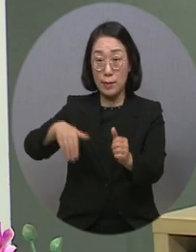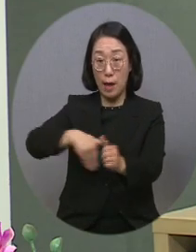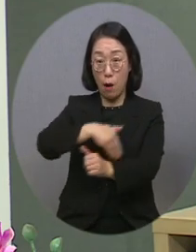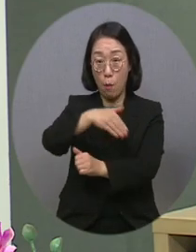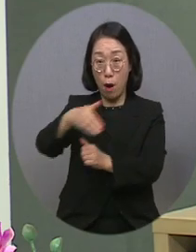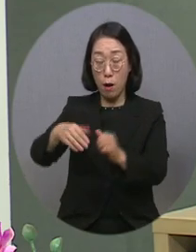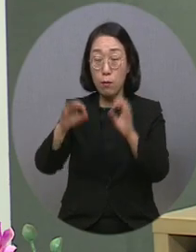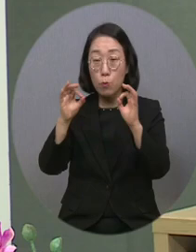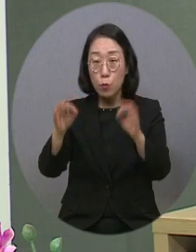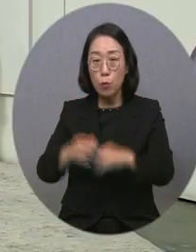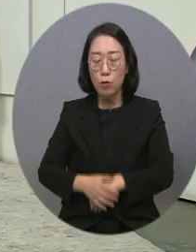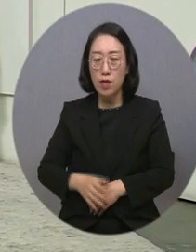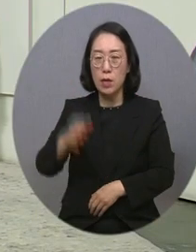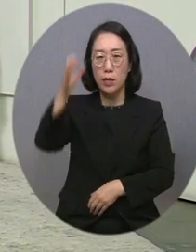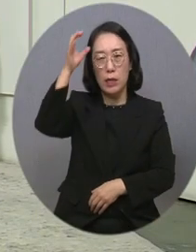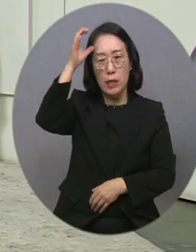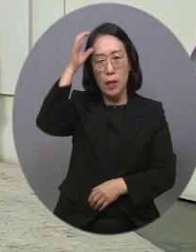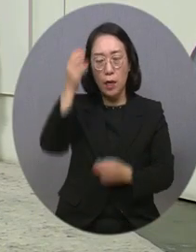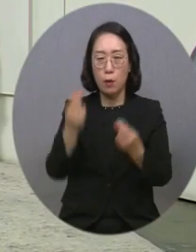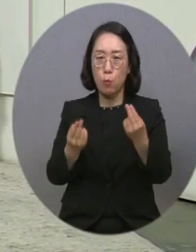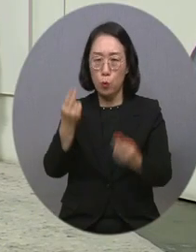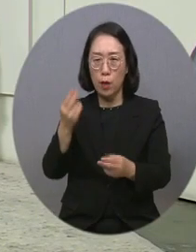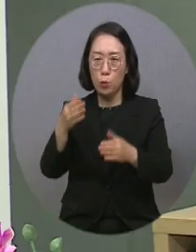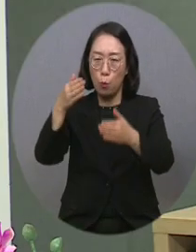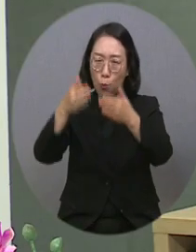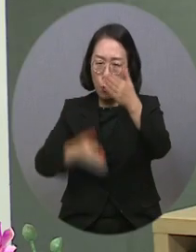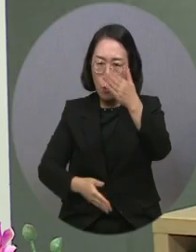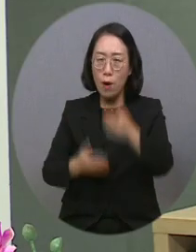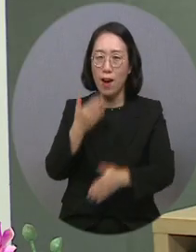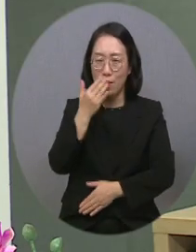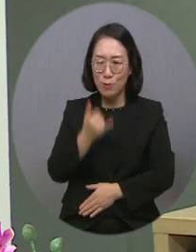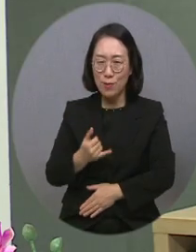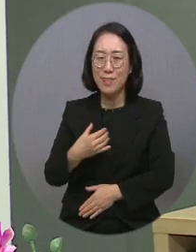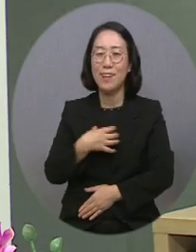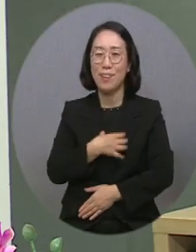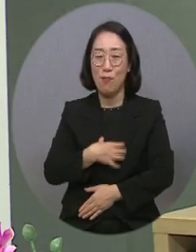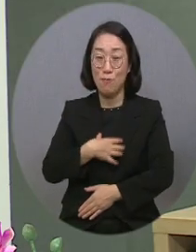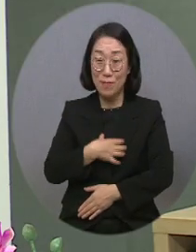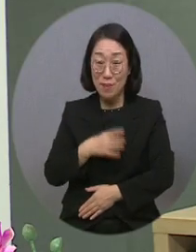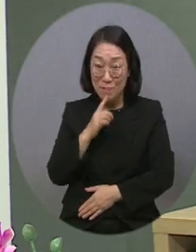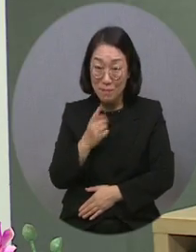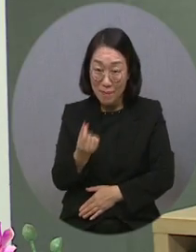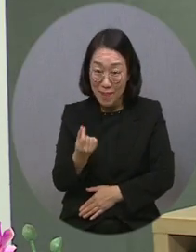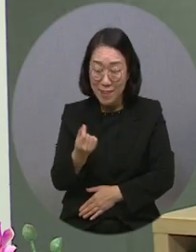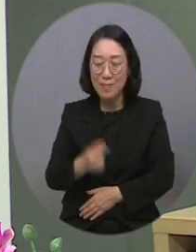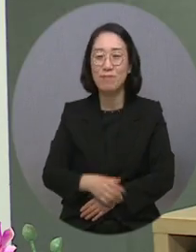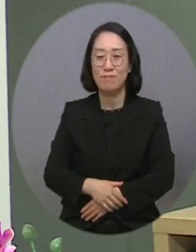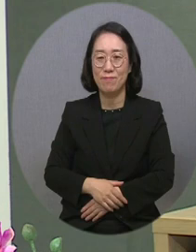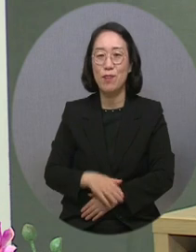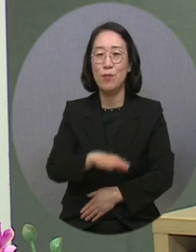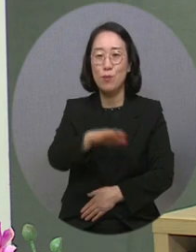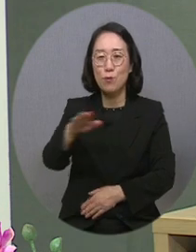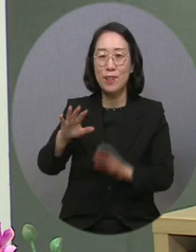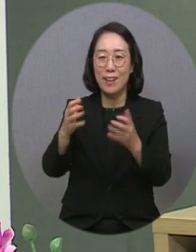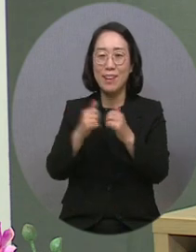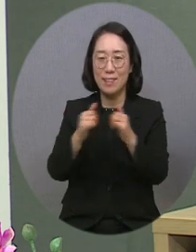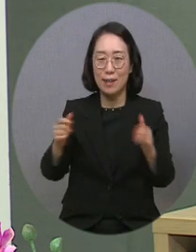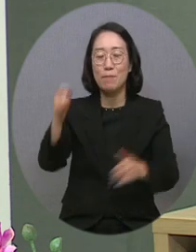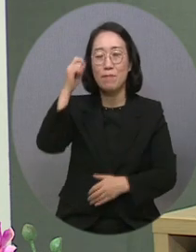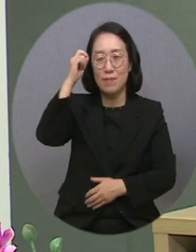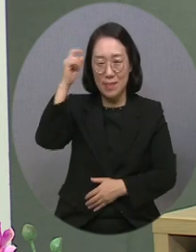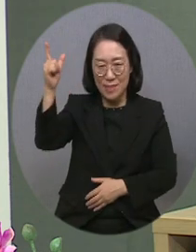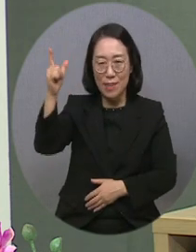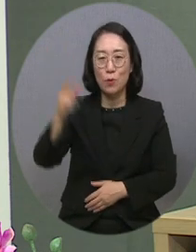볼 때 예. 기대치만큼은 안 되지 않을까 하는 염려가 되신다 이런 말씀을 하시는데 예. 우리 국민들은 지혜롭고